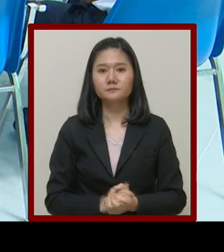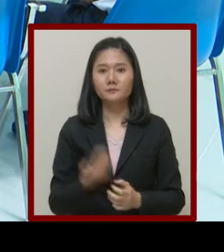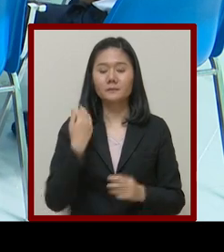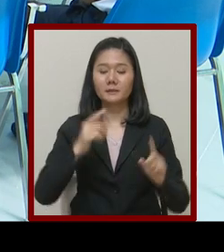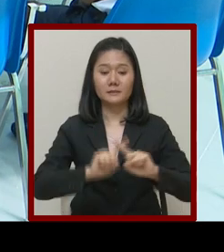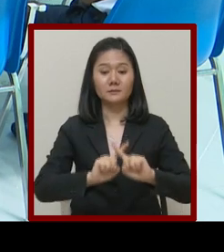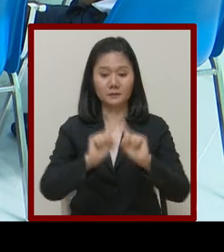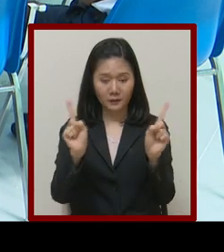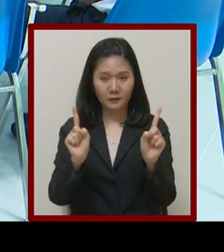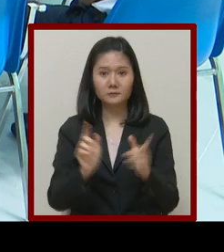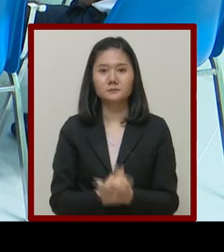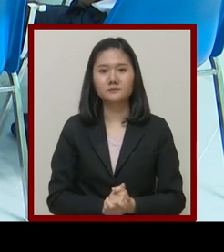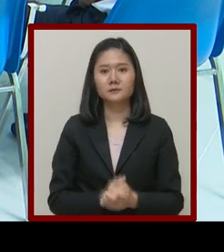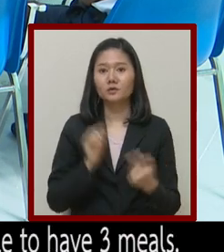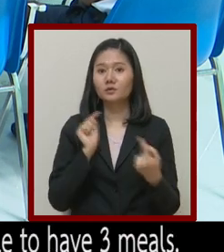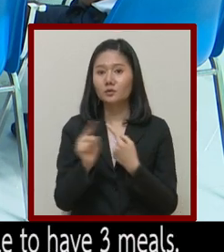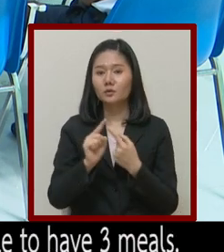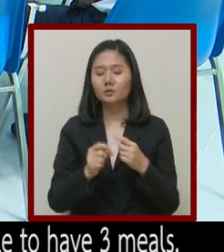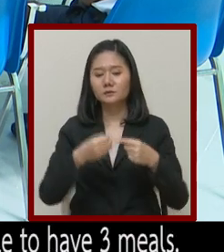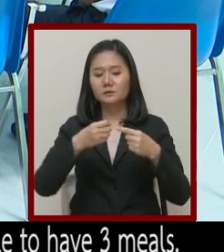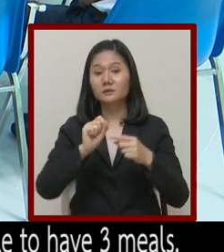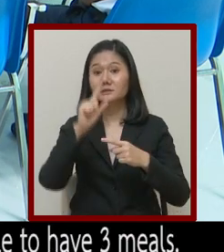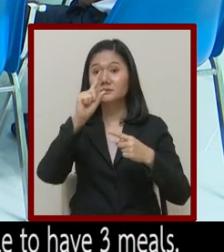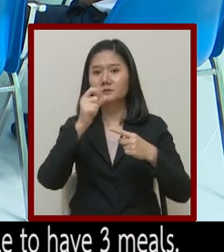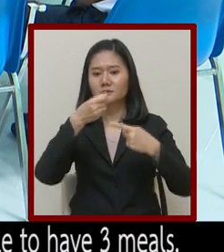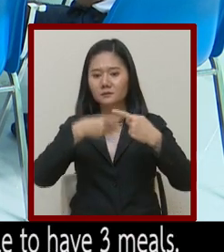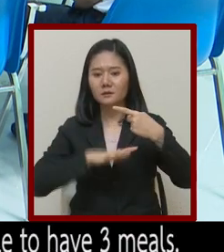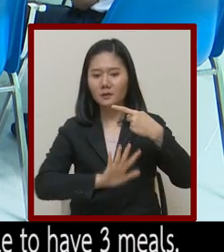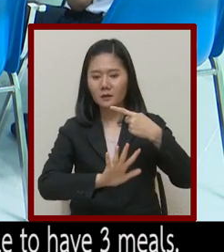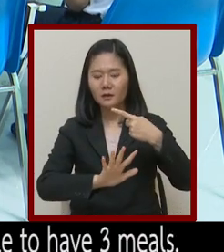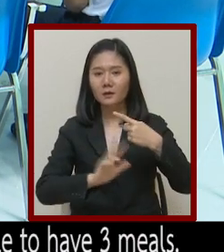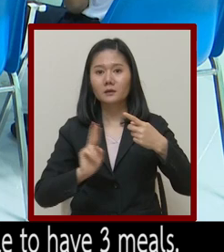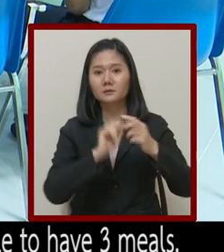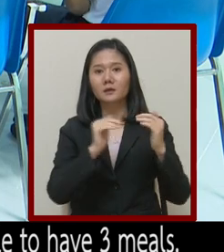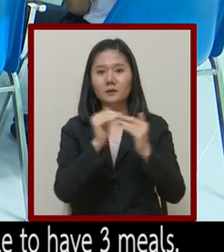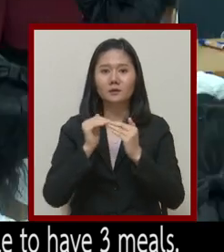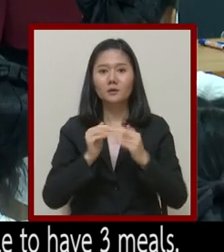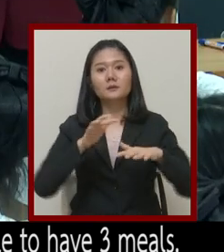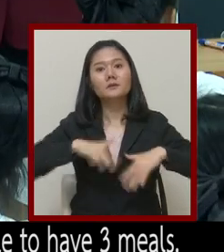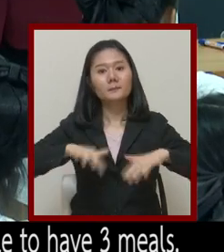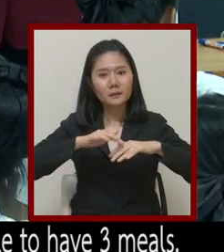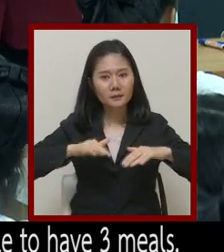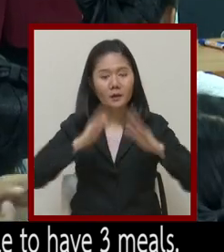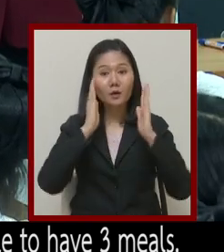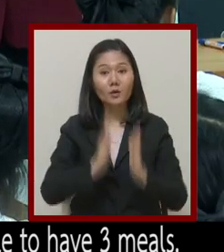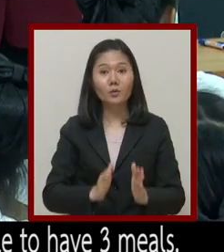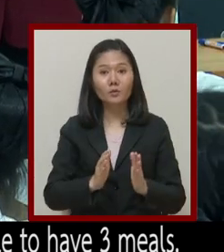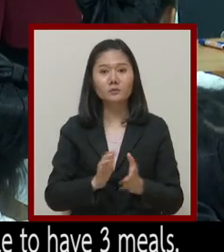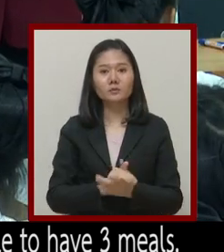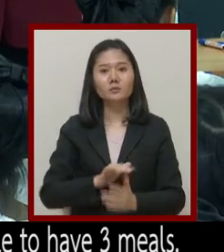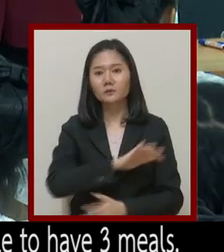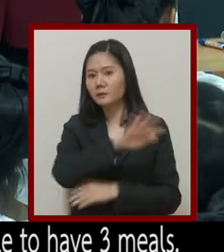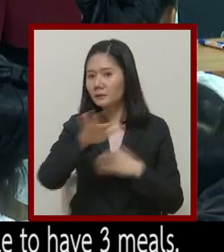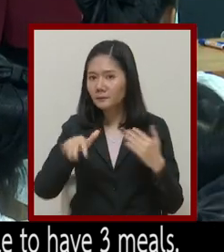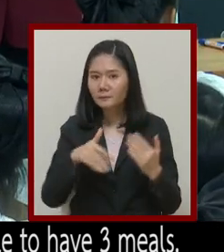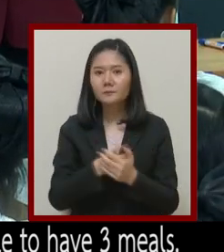มีข้อแตกต่างกันในเรื่องของศีล5เนี่ยก็เป็นเขาเรียกว่าเป็นการใช้ศีลครองเรือนธรรมดาปกติของคนของปุถุช